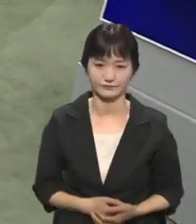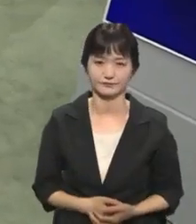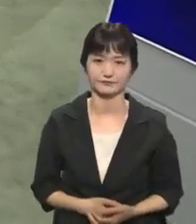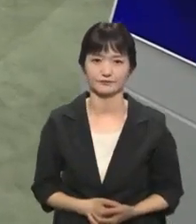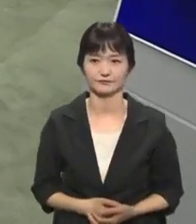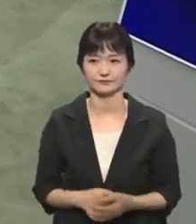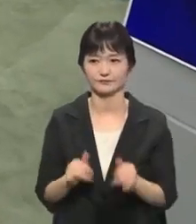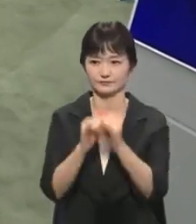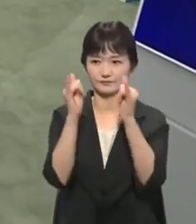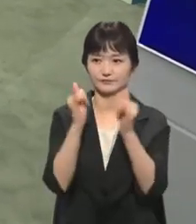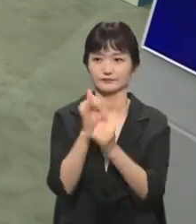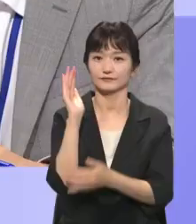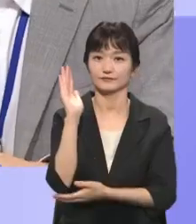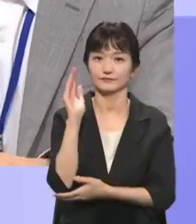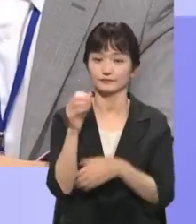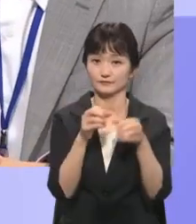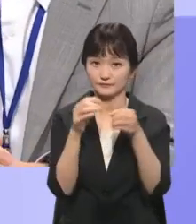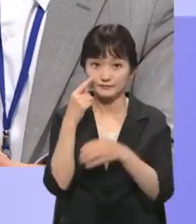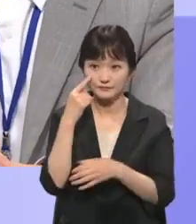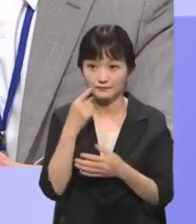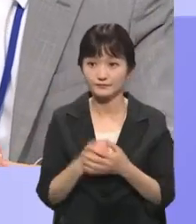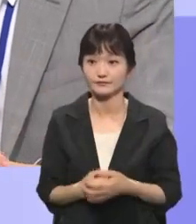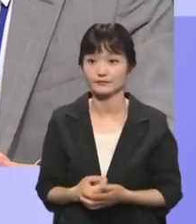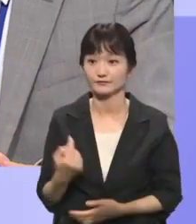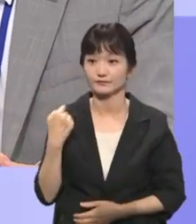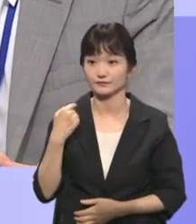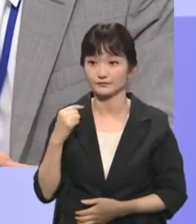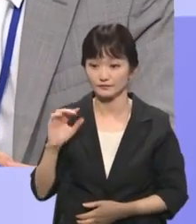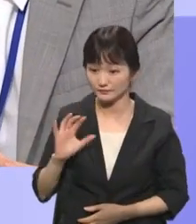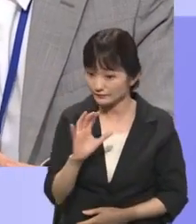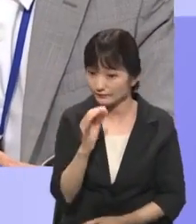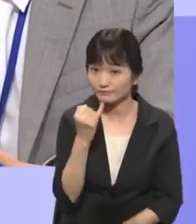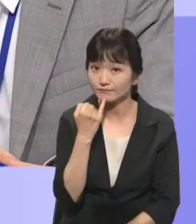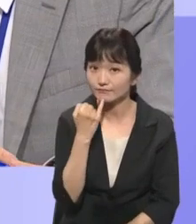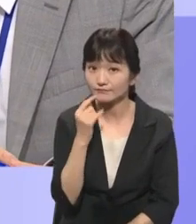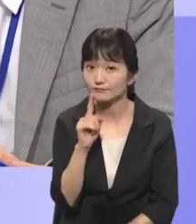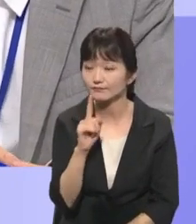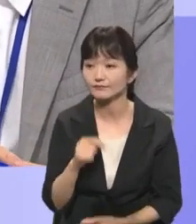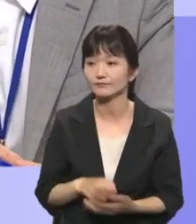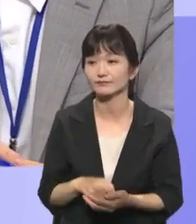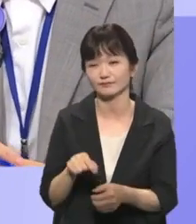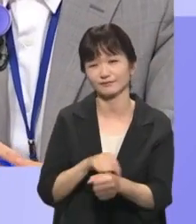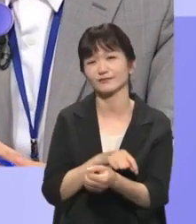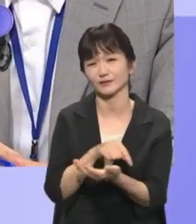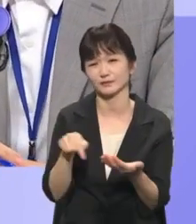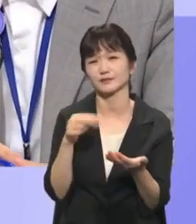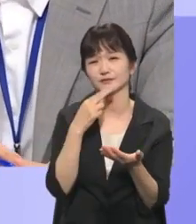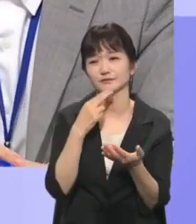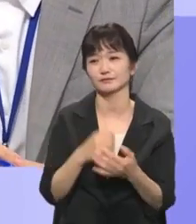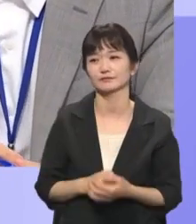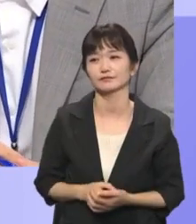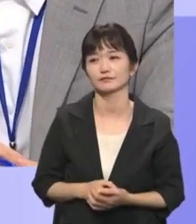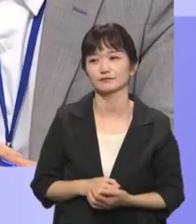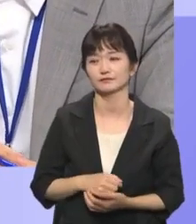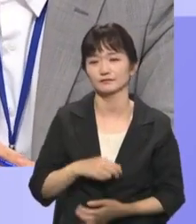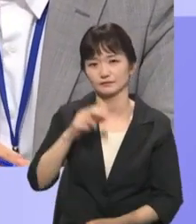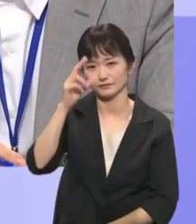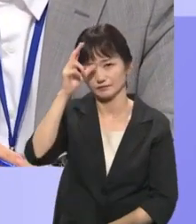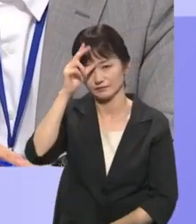사회 이야기 해볼 텐데 일단 두 분 어제 태풍 괜찮으셨어요? 네, 괜찮습니다. 예, 뭐 특별한 피해는 없었는데요. 네. 저희